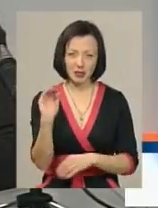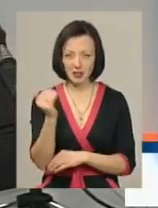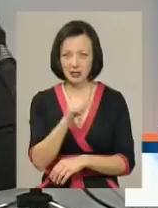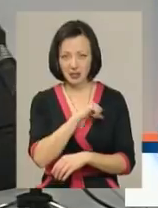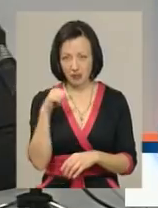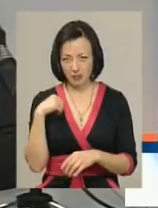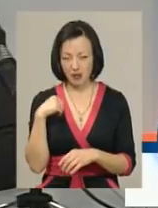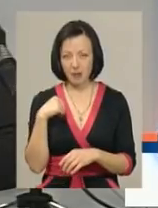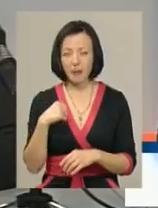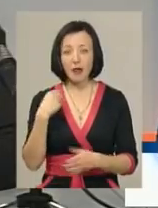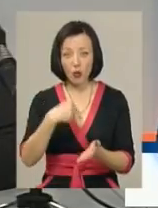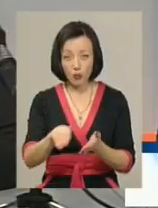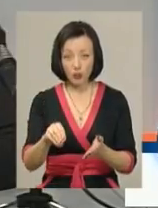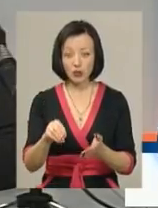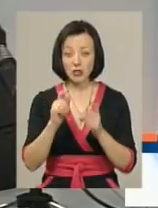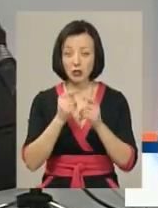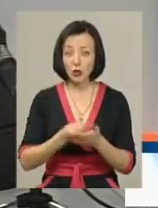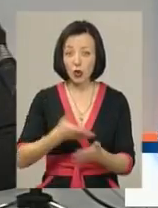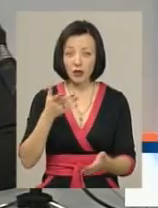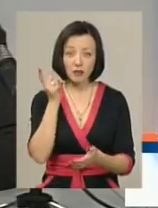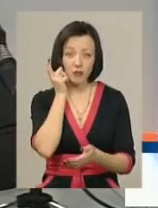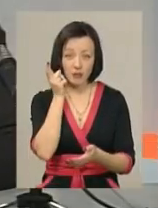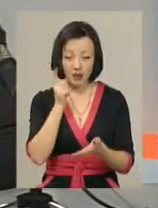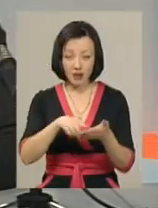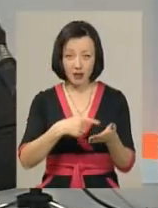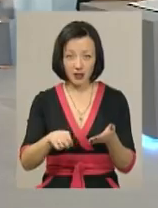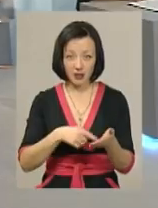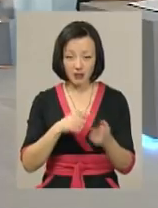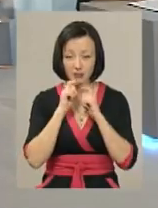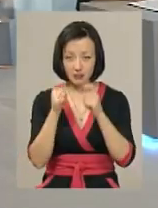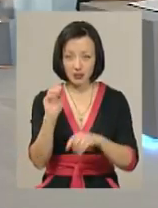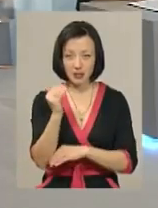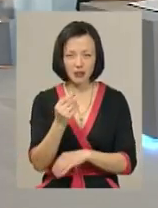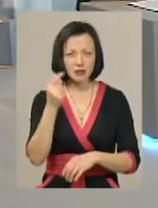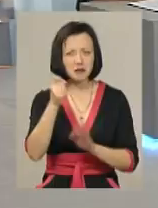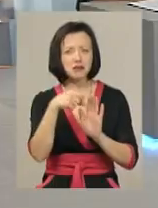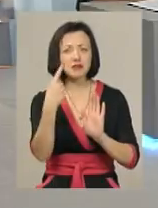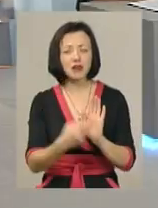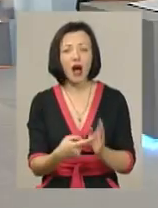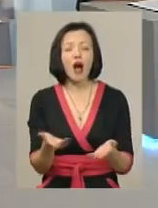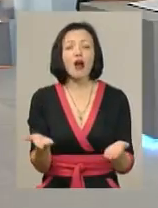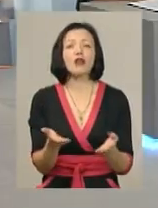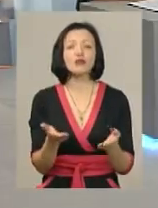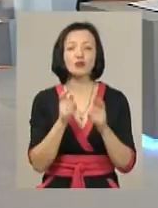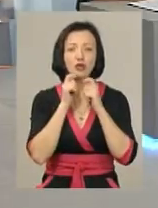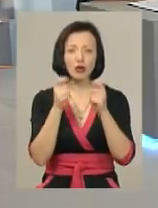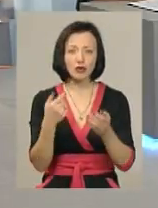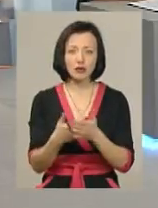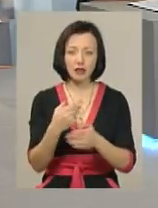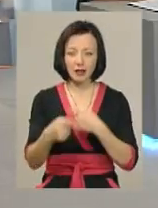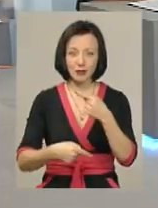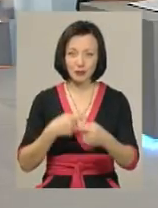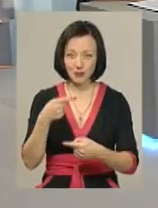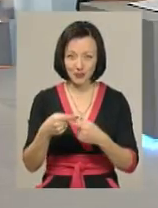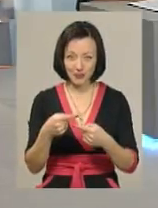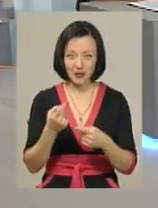сама тобто купуючи йому дорогий iPhone там якоїсь останньої моделі задайте собі запитання А що я йому подарую на наступний